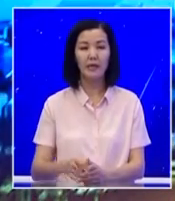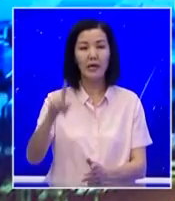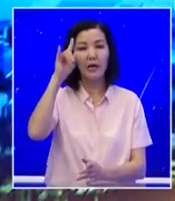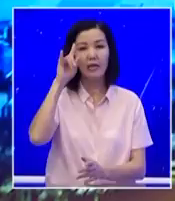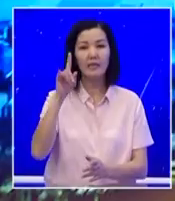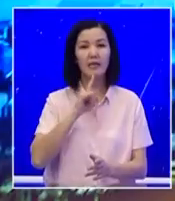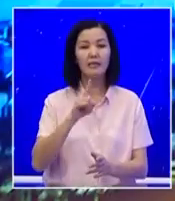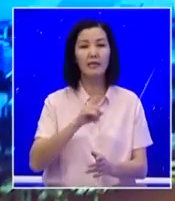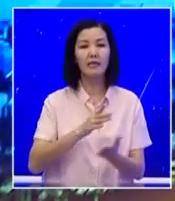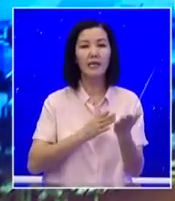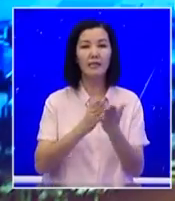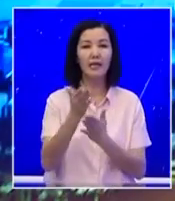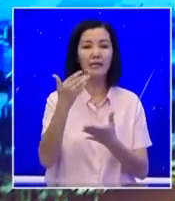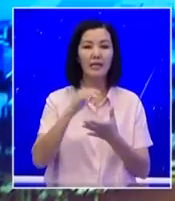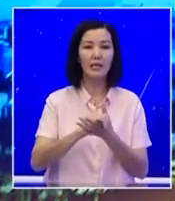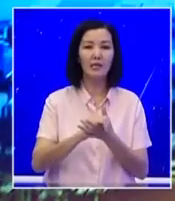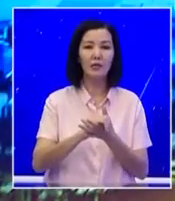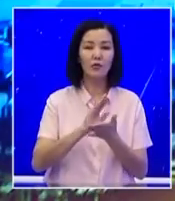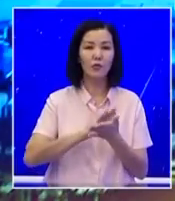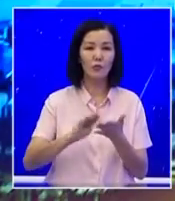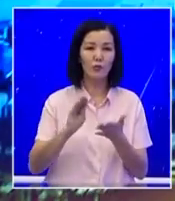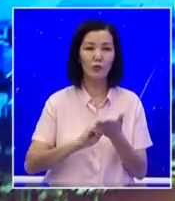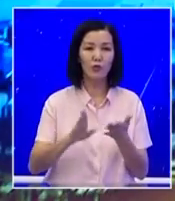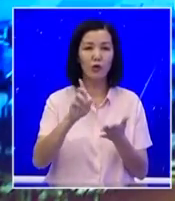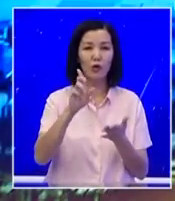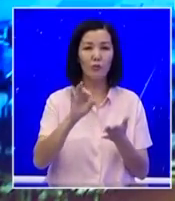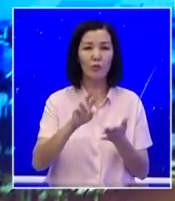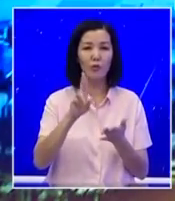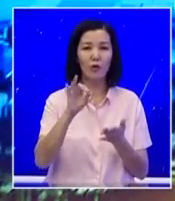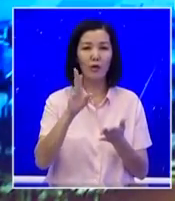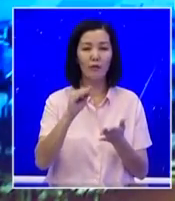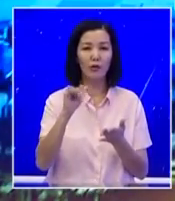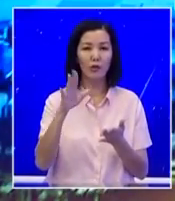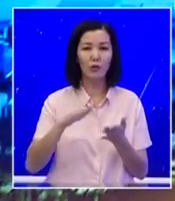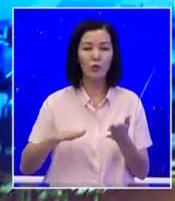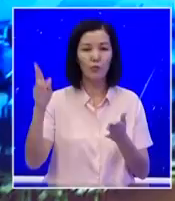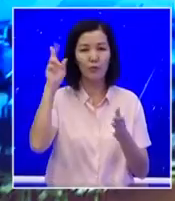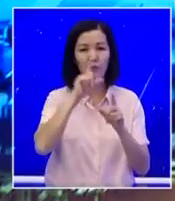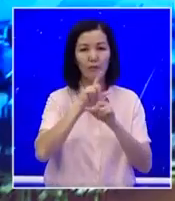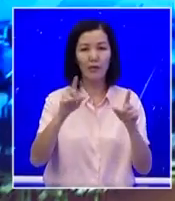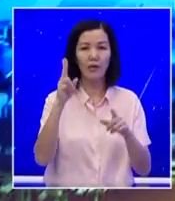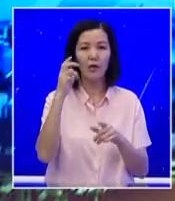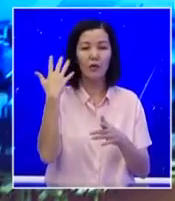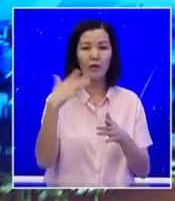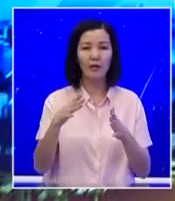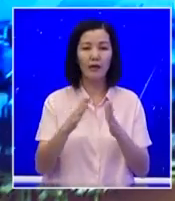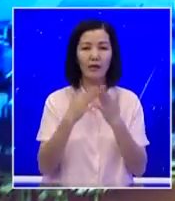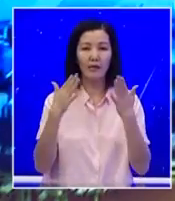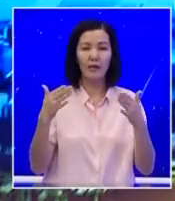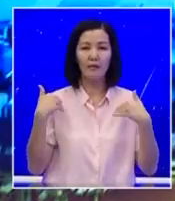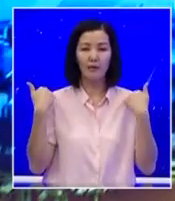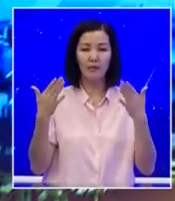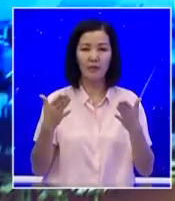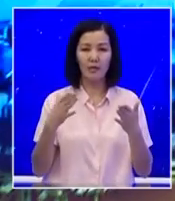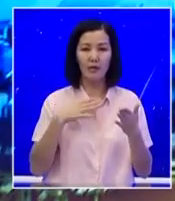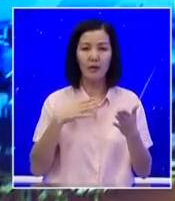Елімізге белгілі саясаттанушы, публицист Бақытжан Бұқарбай Жетісу өңіріндегі білім мекемелеріне 250 дана кітабын